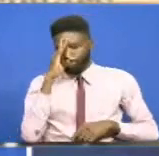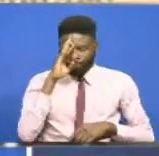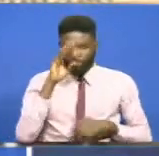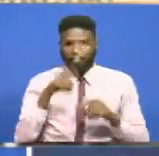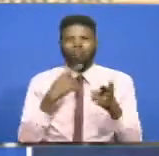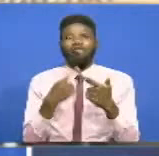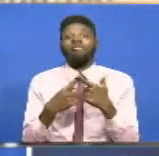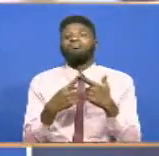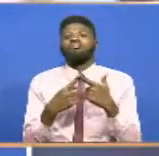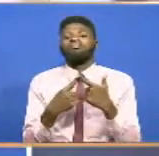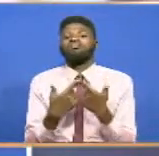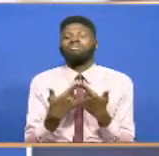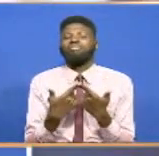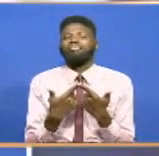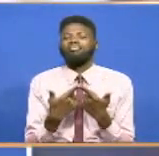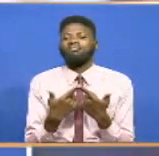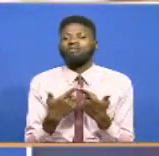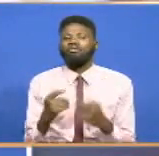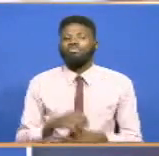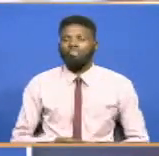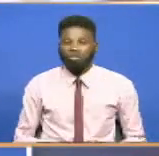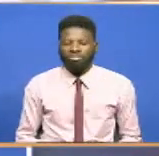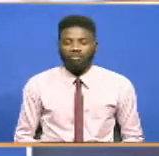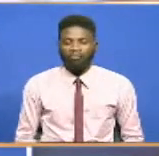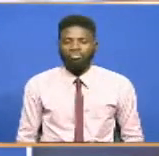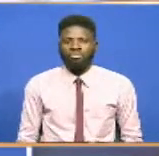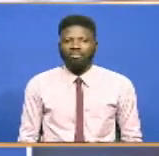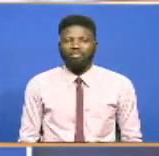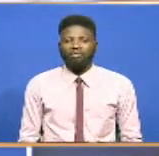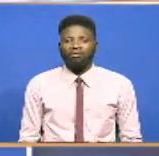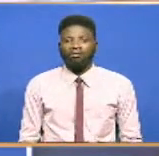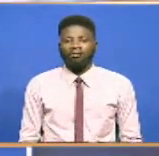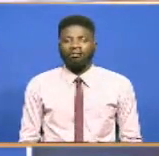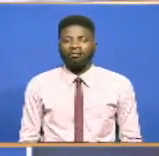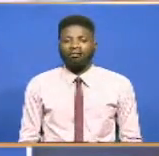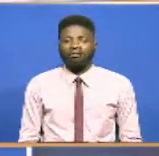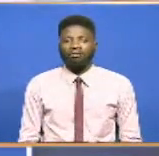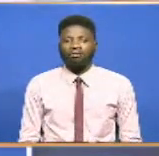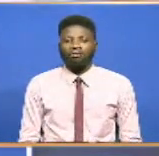mistakes. Nikiripotia Darubini ya Channel 1, mimi ni Emily K. Bade.